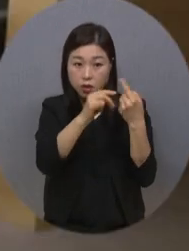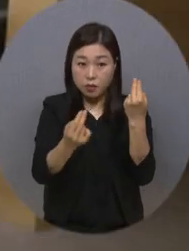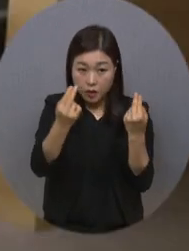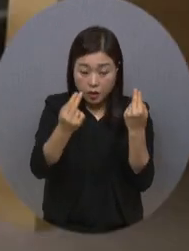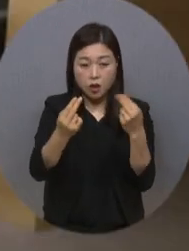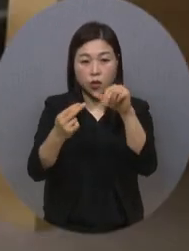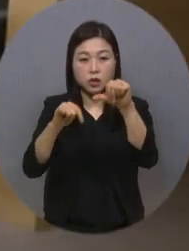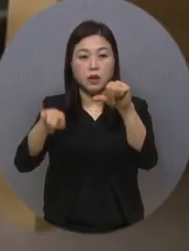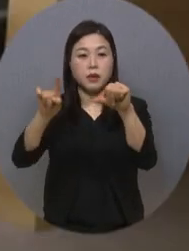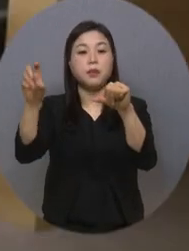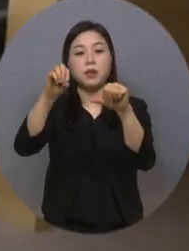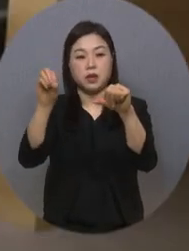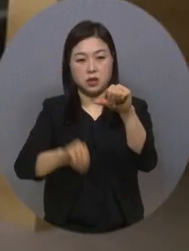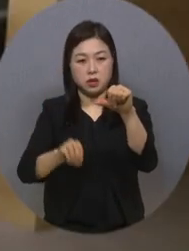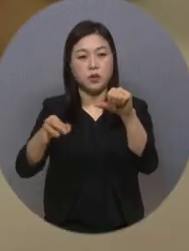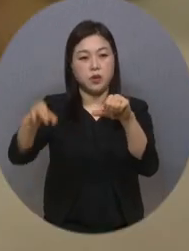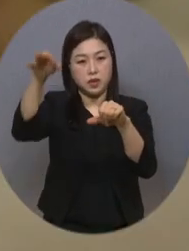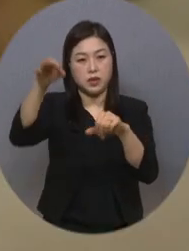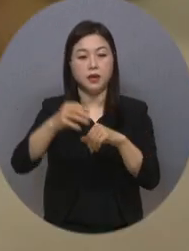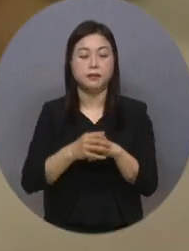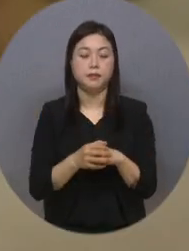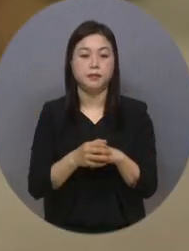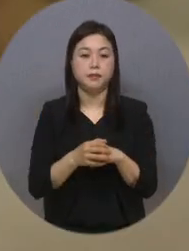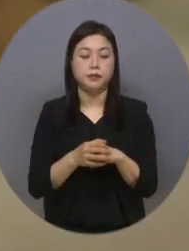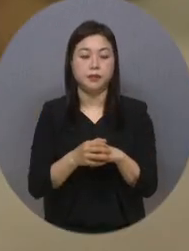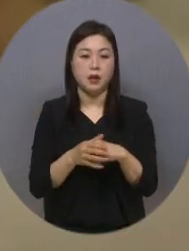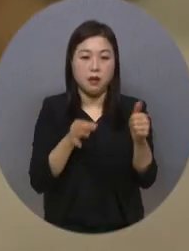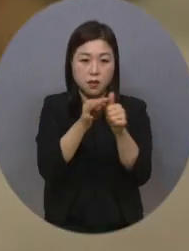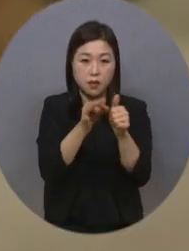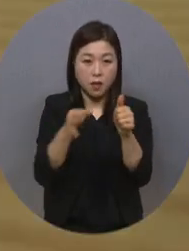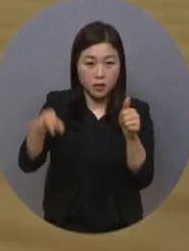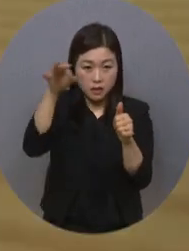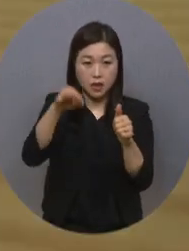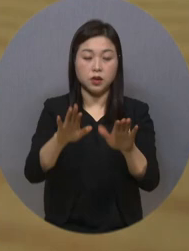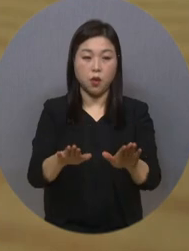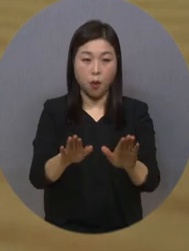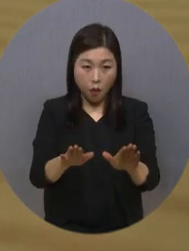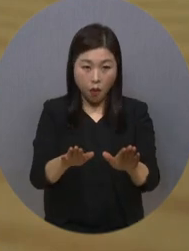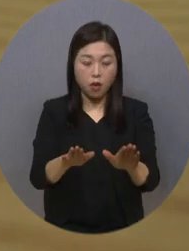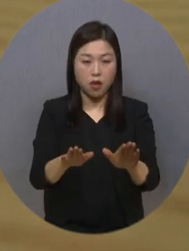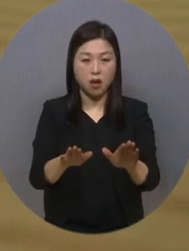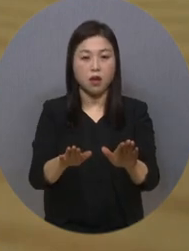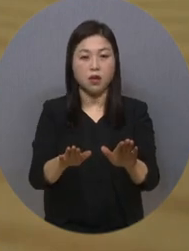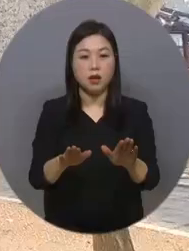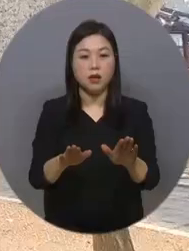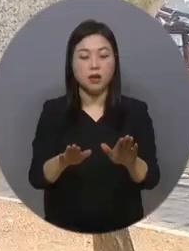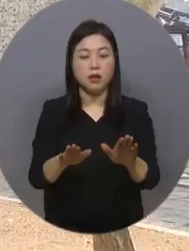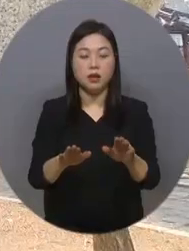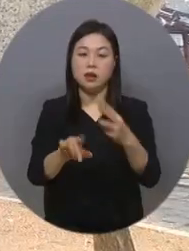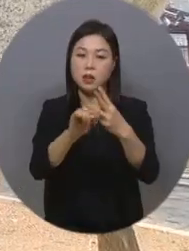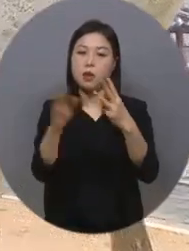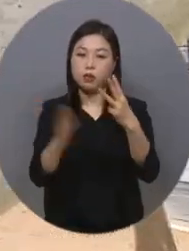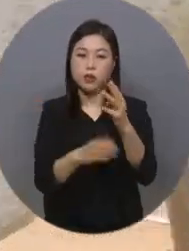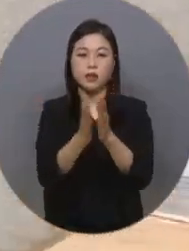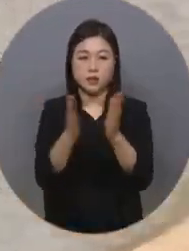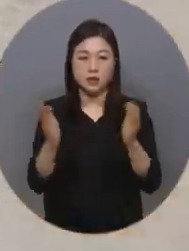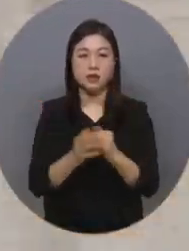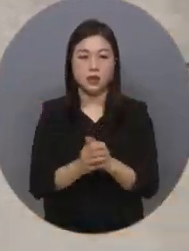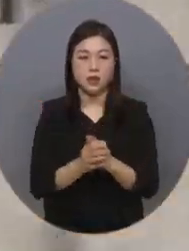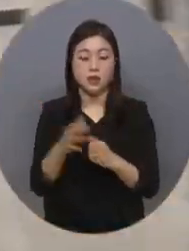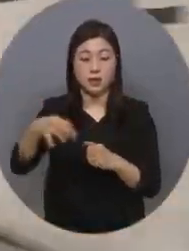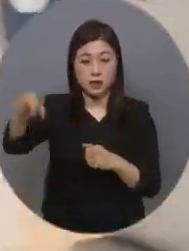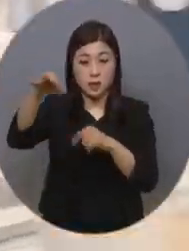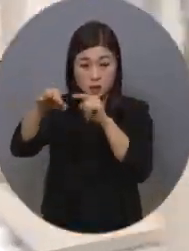수준으로 인상됩니다. 자활급여 인상은 이달분 급여부터 반영됩니다. 이번 인상에 대해